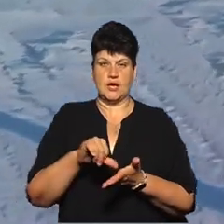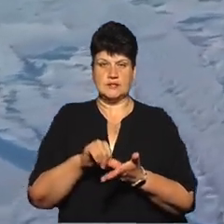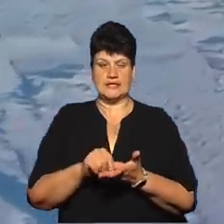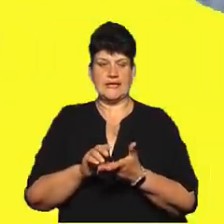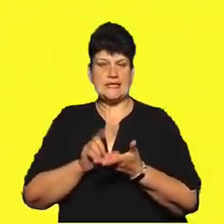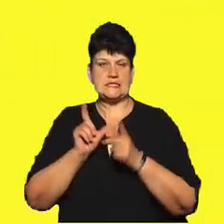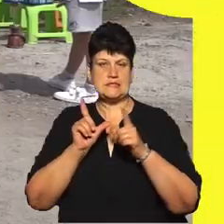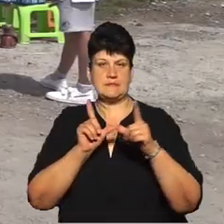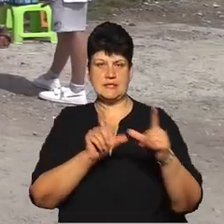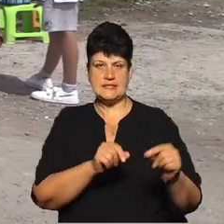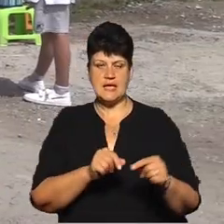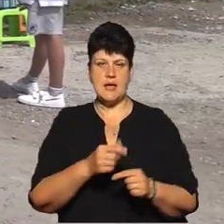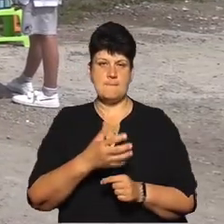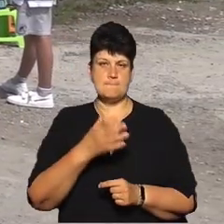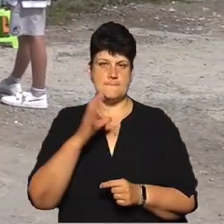полюс.